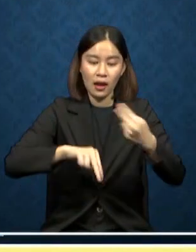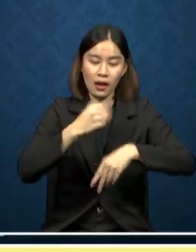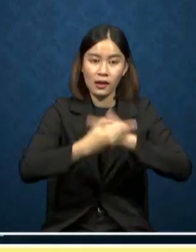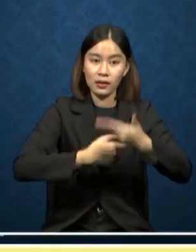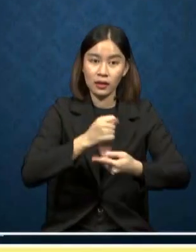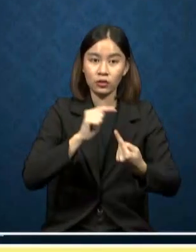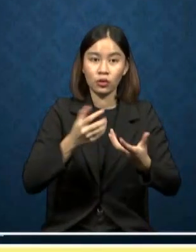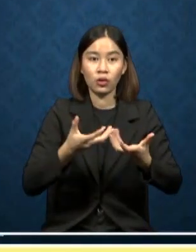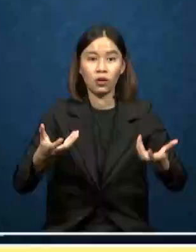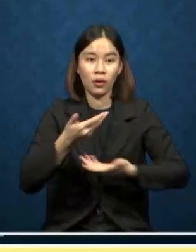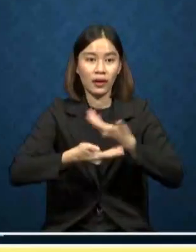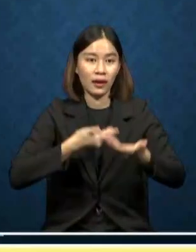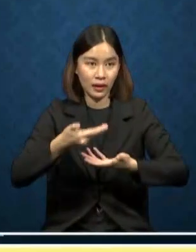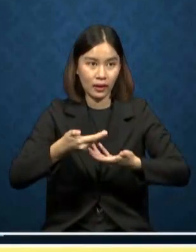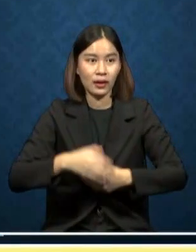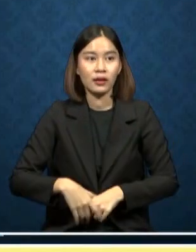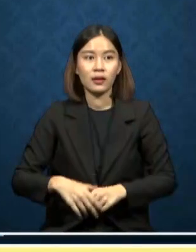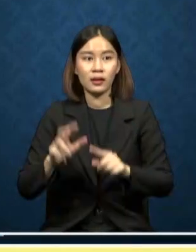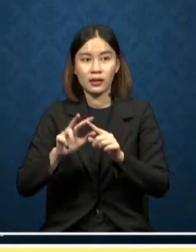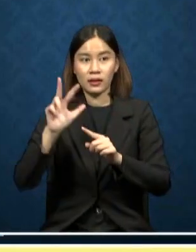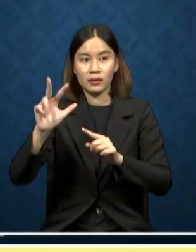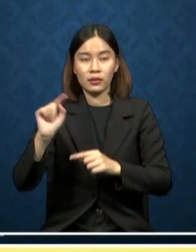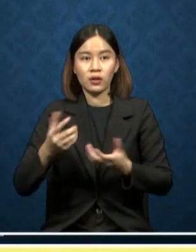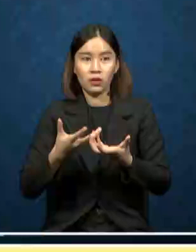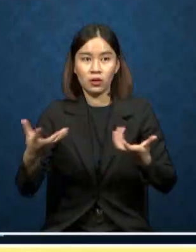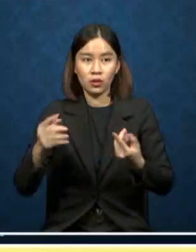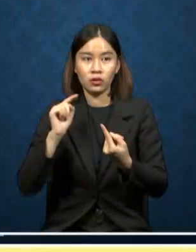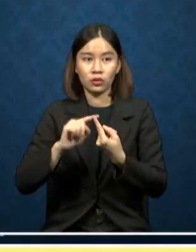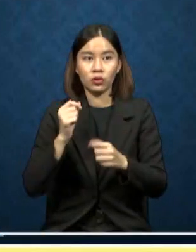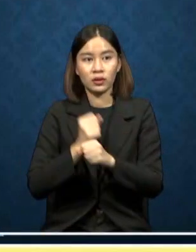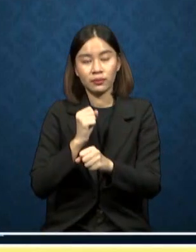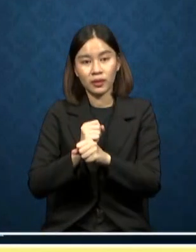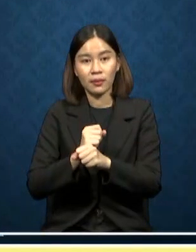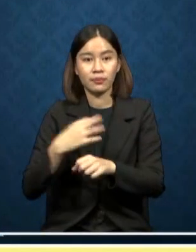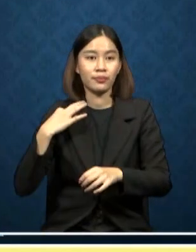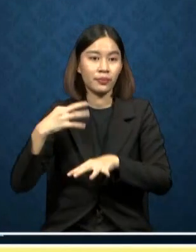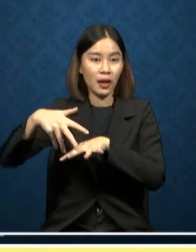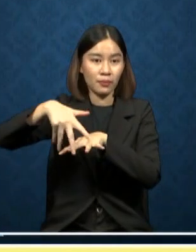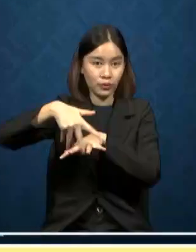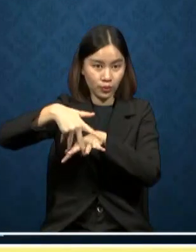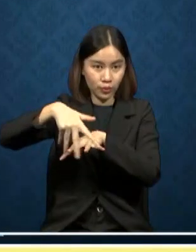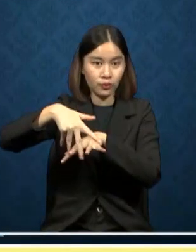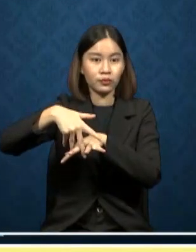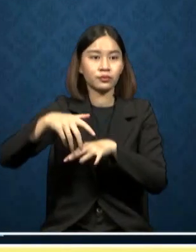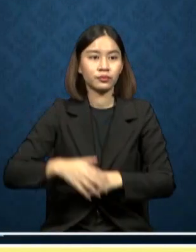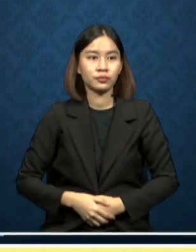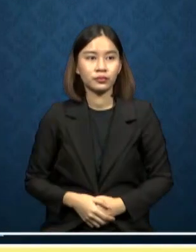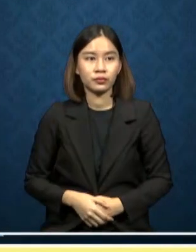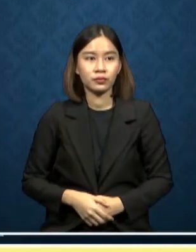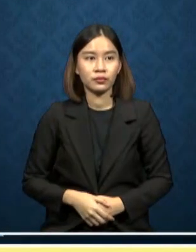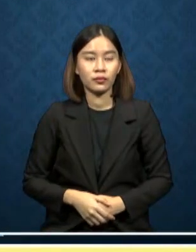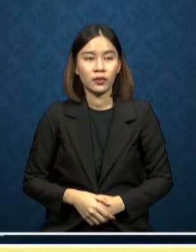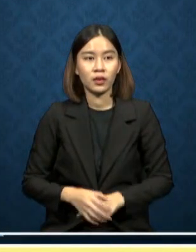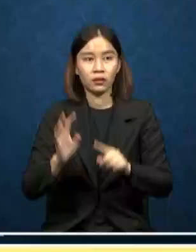รับการจำหน่ายผลิตภัณฑ์และส่วนที่ 3ก็คืออุปกรณ์สำหรับใช้สาวไมายแล้วกีกี่ทอผ้านะคะ